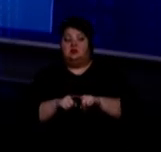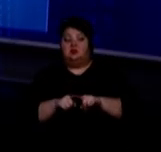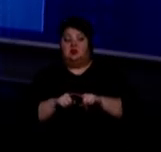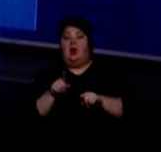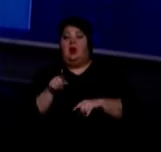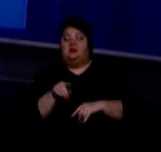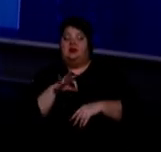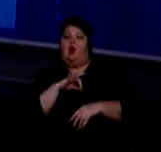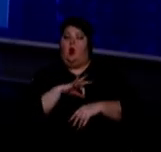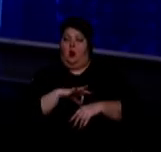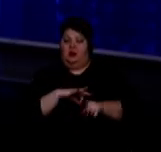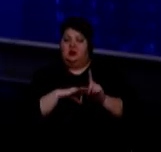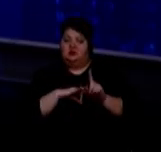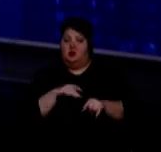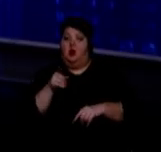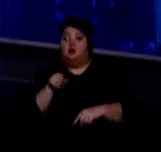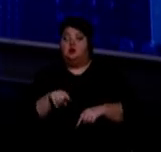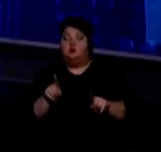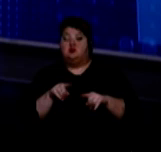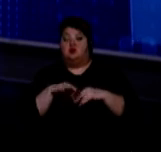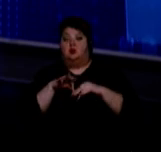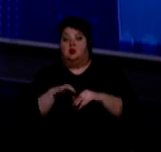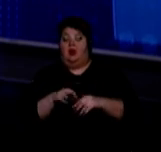це корисно. Корисно, тому що іде